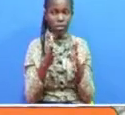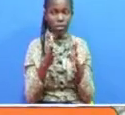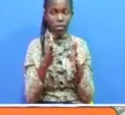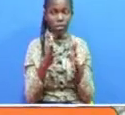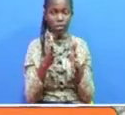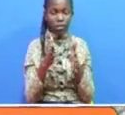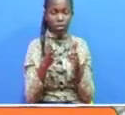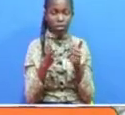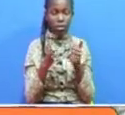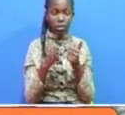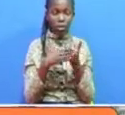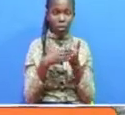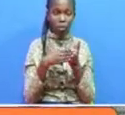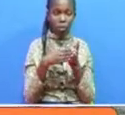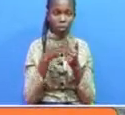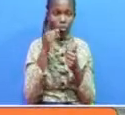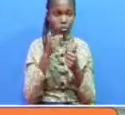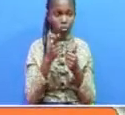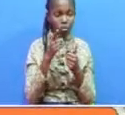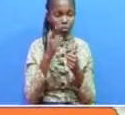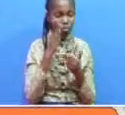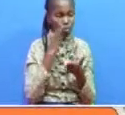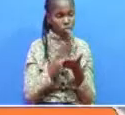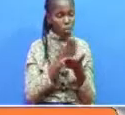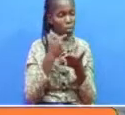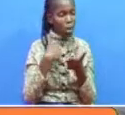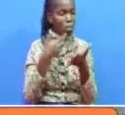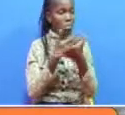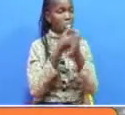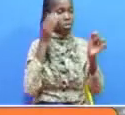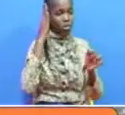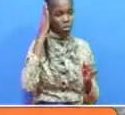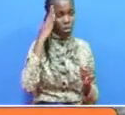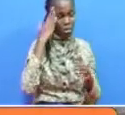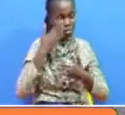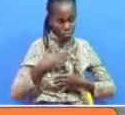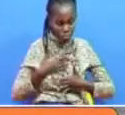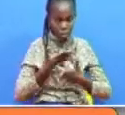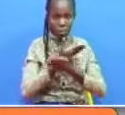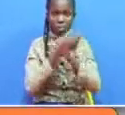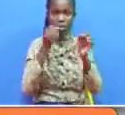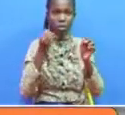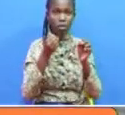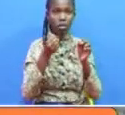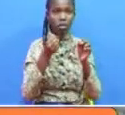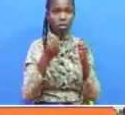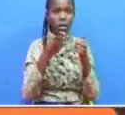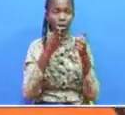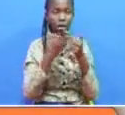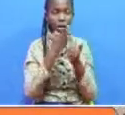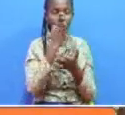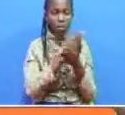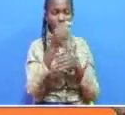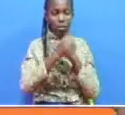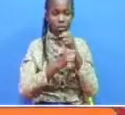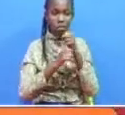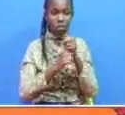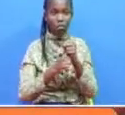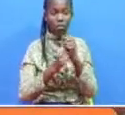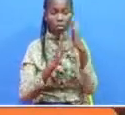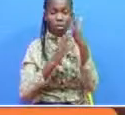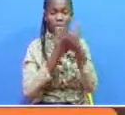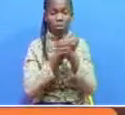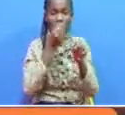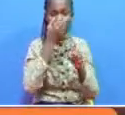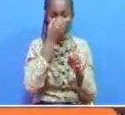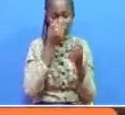ikifika tarehe 9 mtatambua mimi ndio president. Mr. President, for 9.5 years. Munini wa Musumbi William Ruto ni